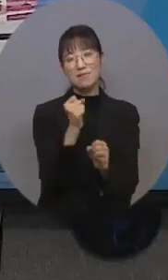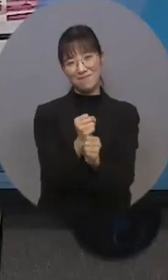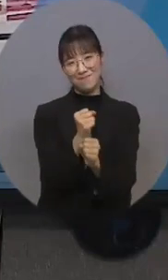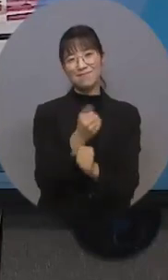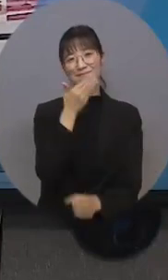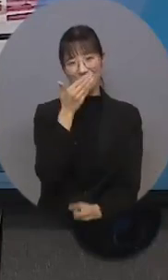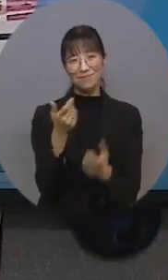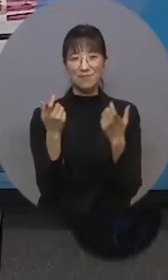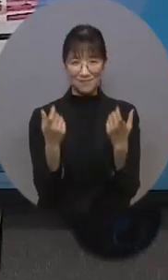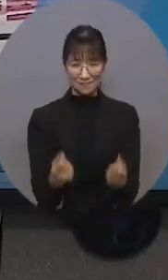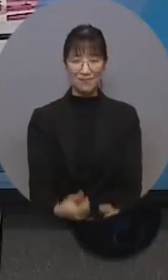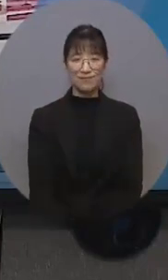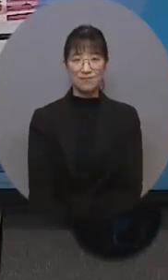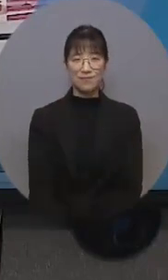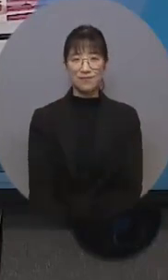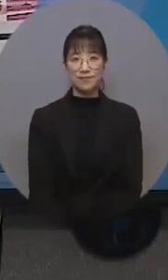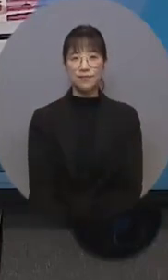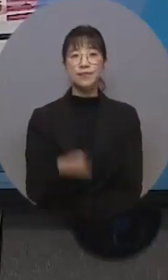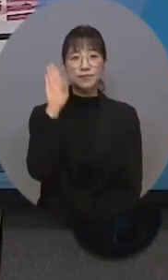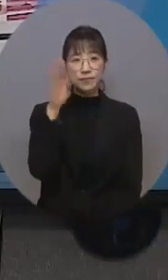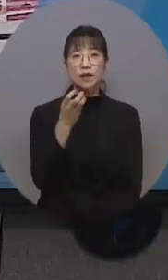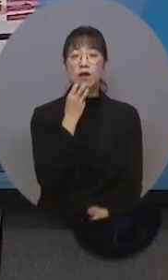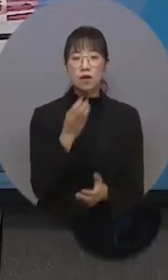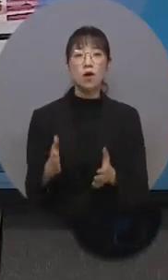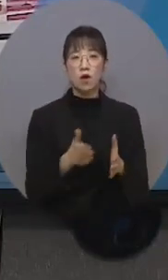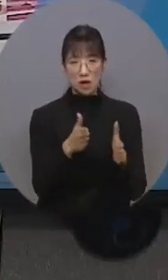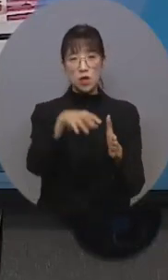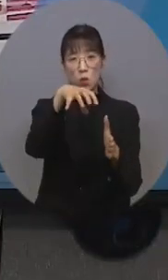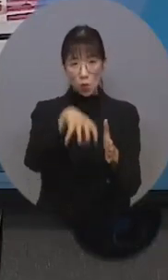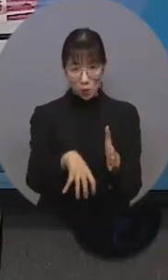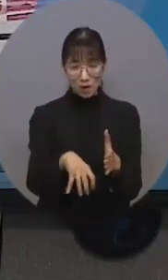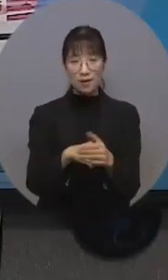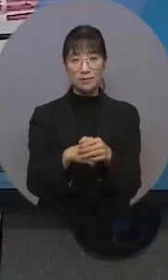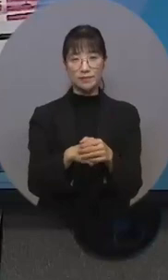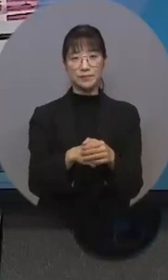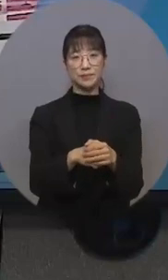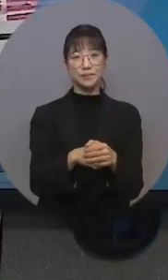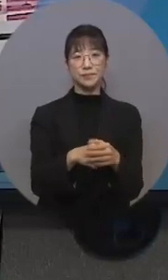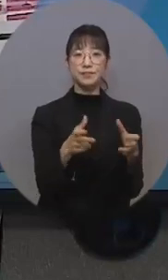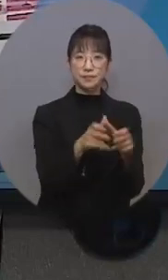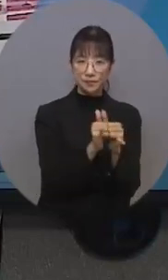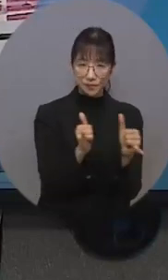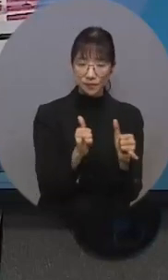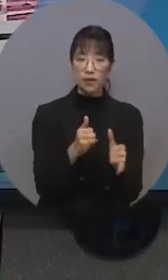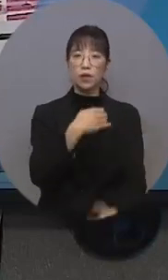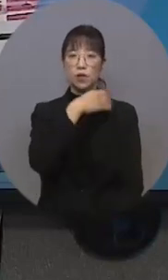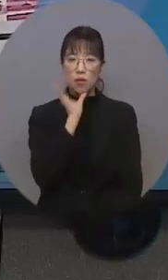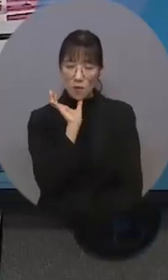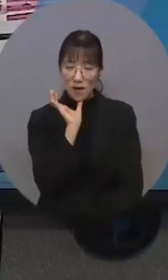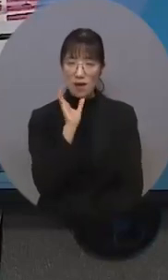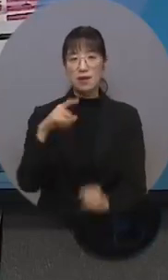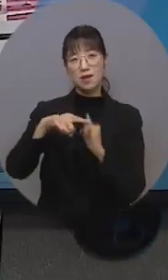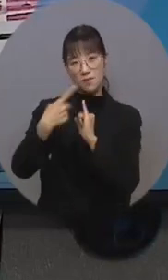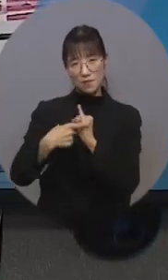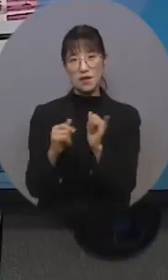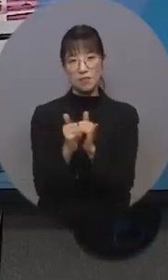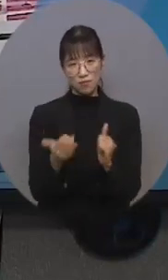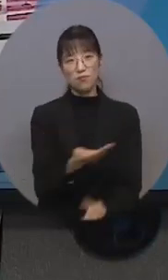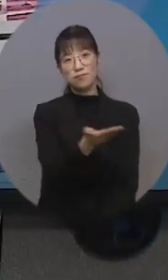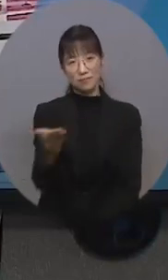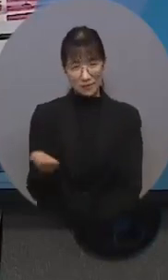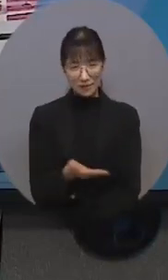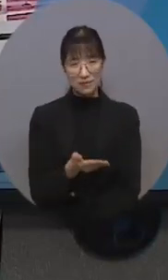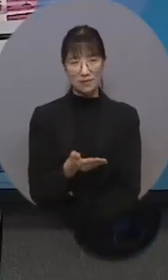있을 것으로 생각을 하고 있습니다. 앞으로도 우리 경기도에서는 장애인이나 노인이나 또